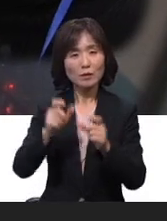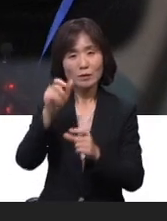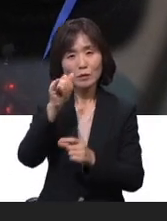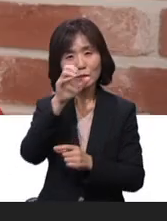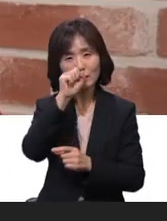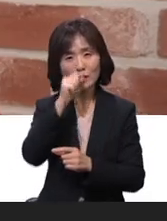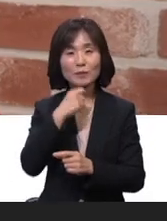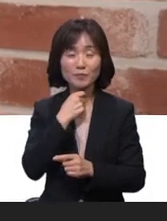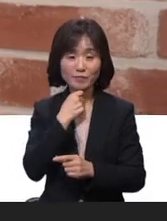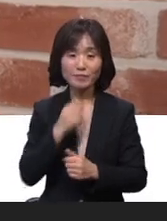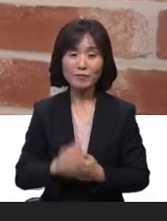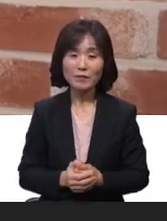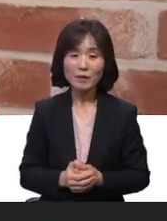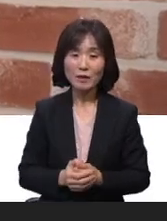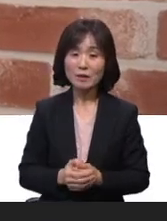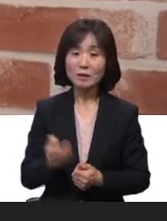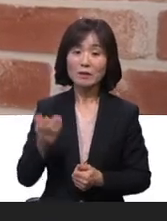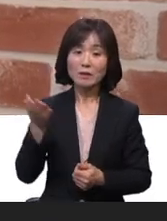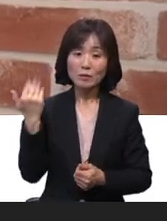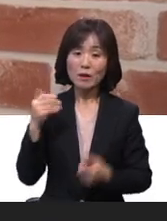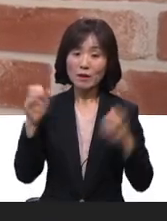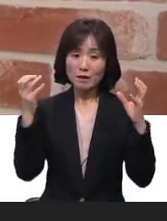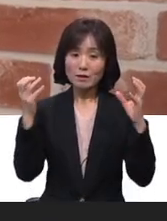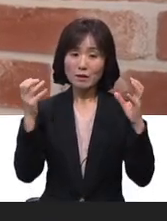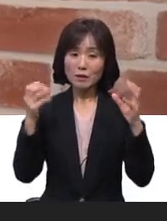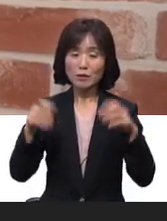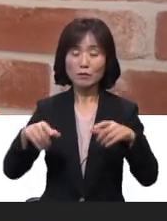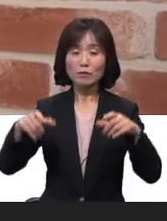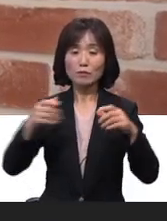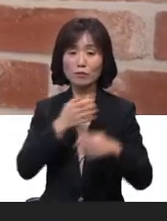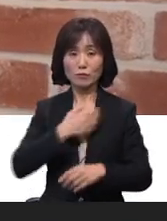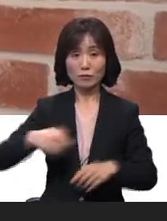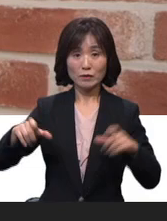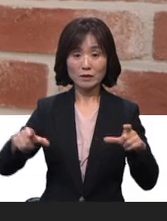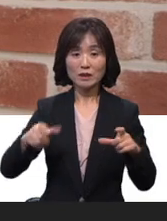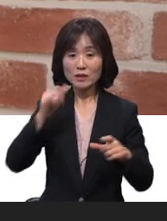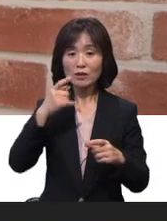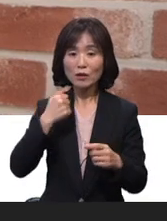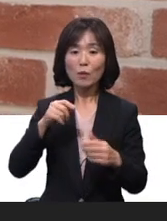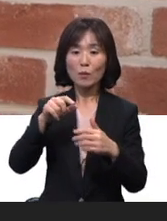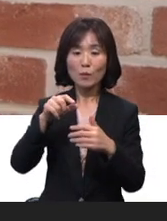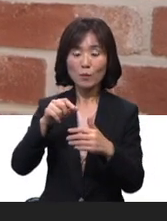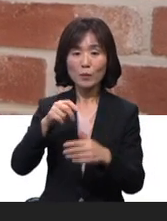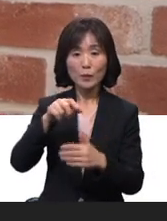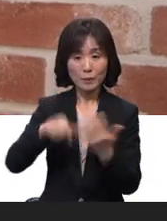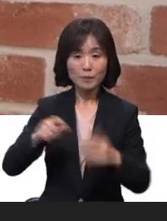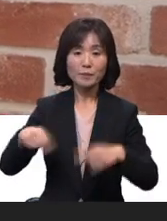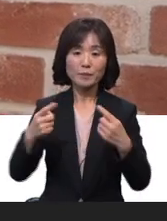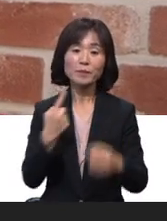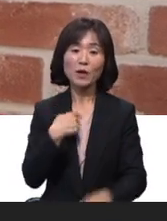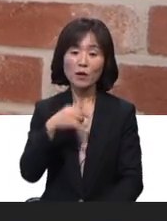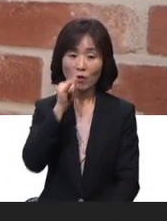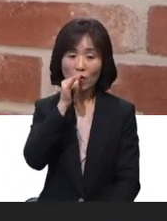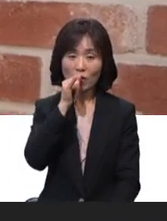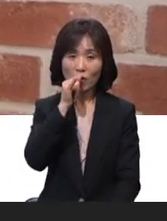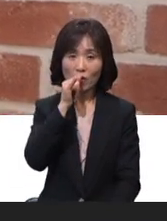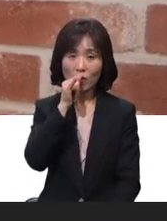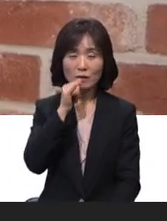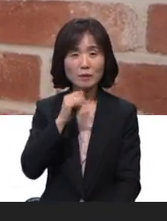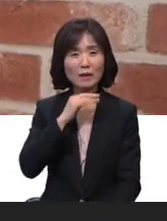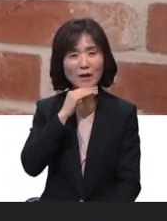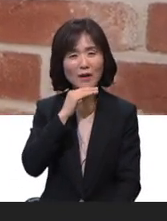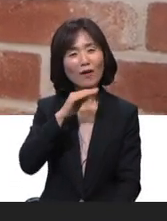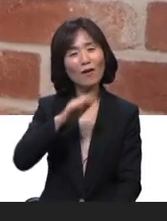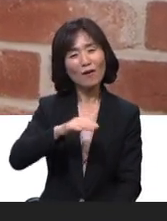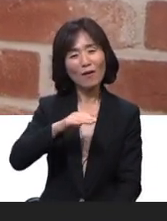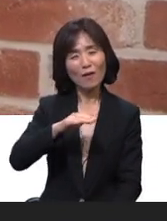같고요. 일전에도 아기가 그 구에서 진행하는 코딩 프로그램 참여를 했었어요. 했었는데 사실